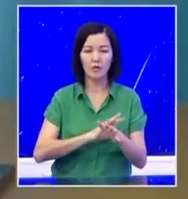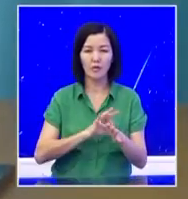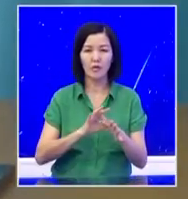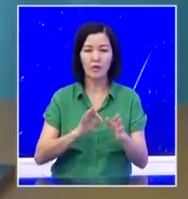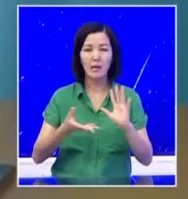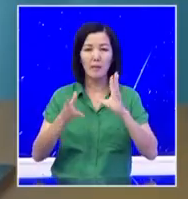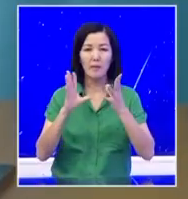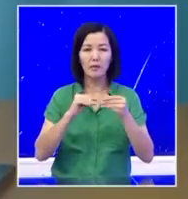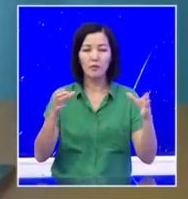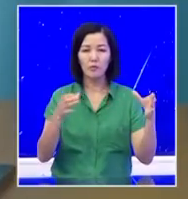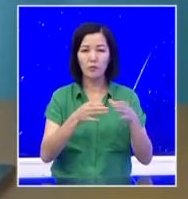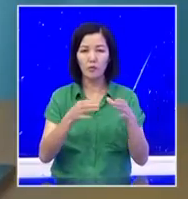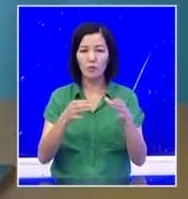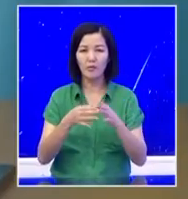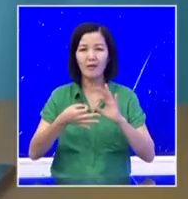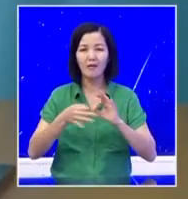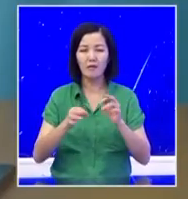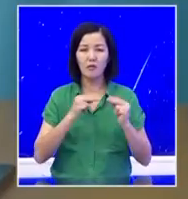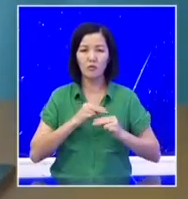группа должна конкретно